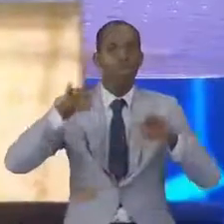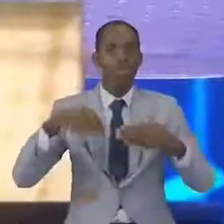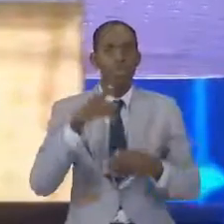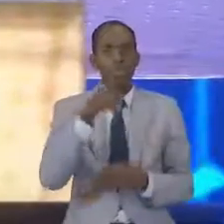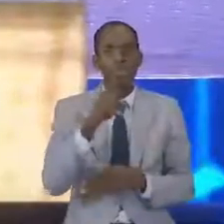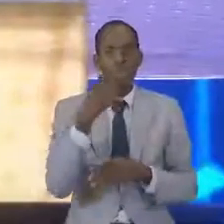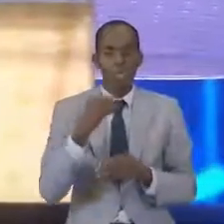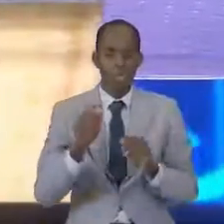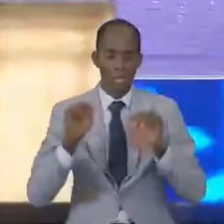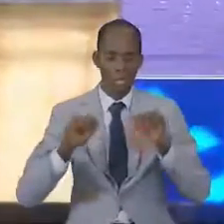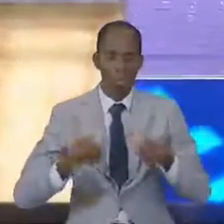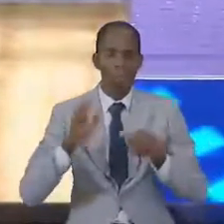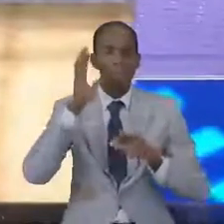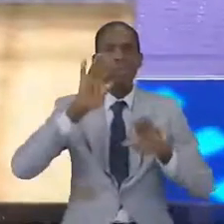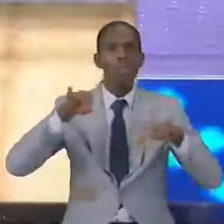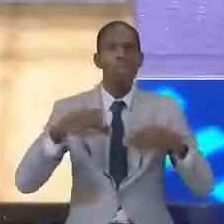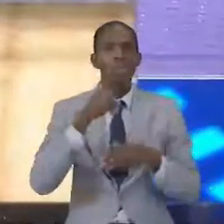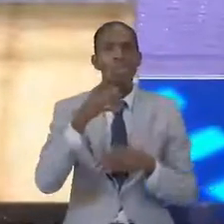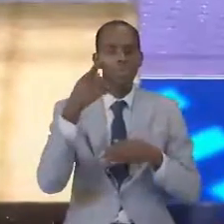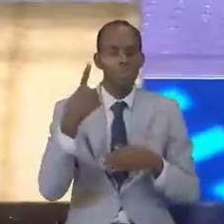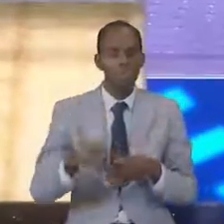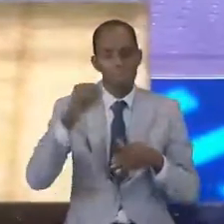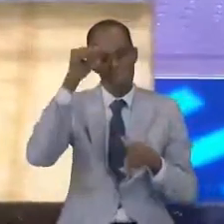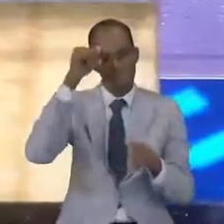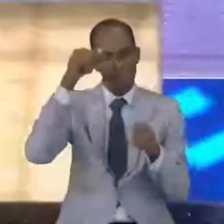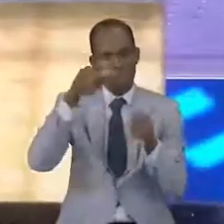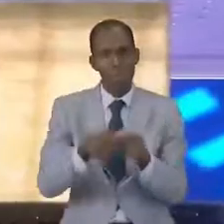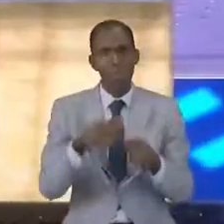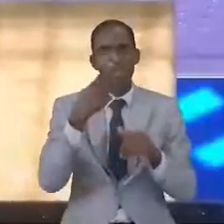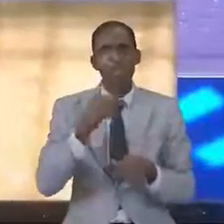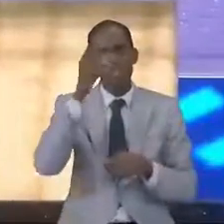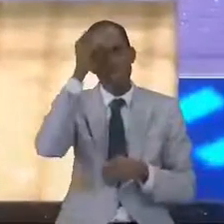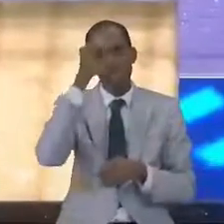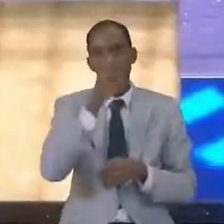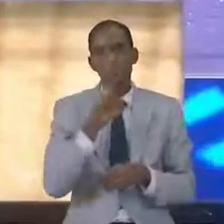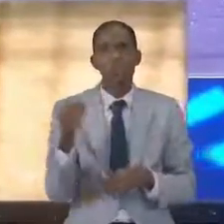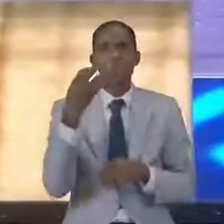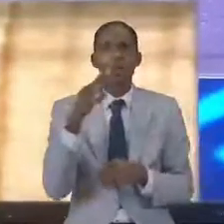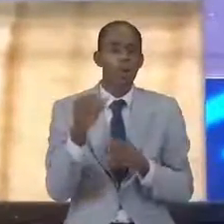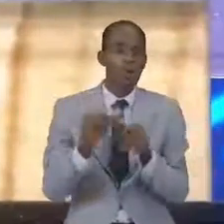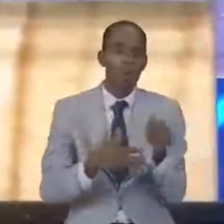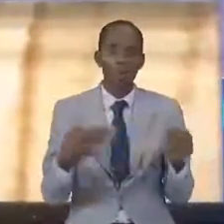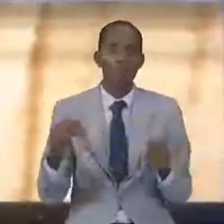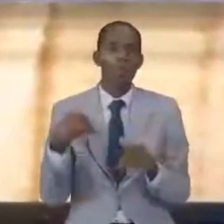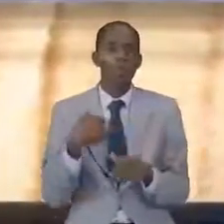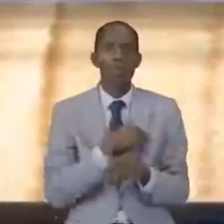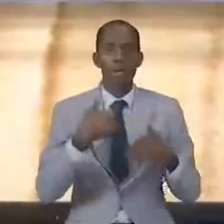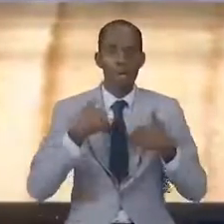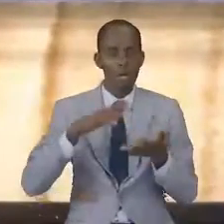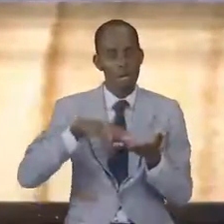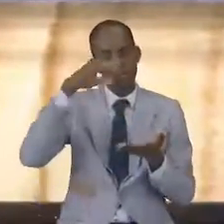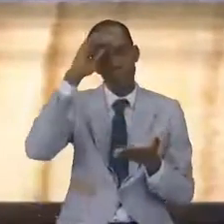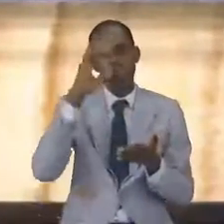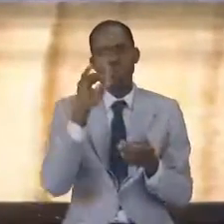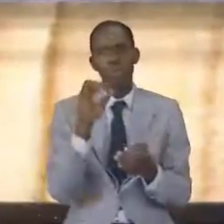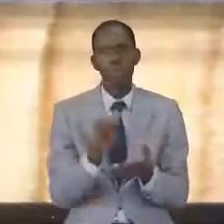la capacité qu'il te donne la mémoire la compréhension de tout ce que nous avons appris afin